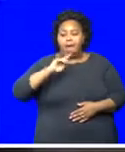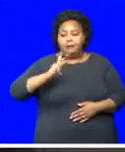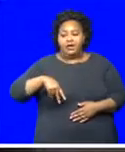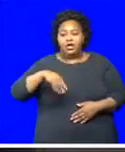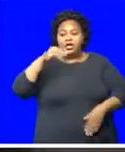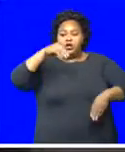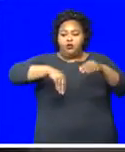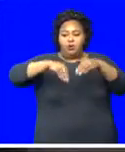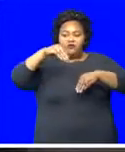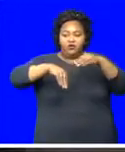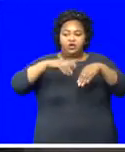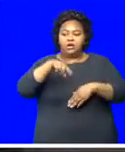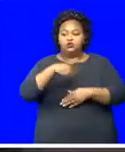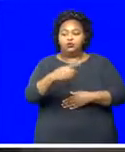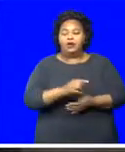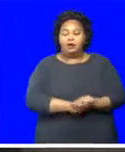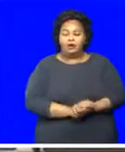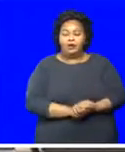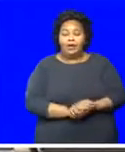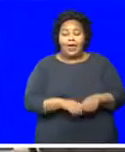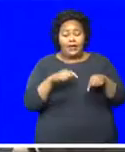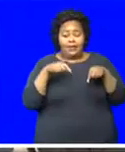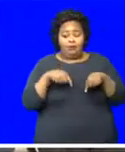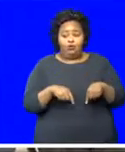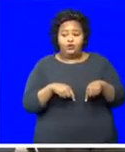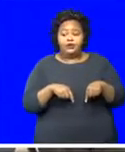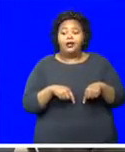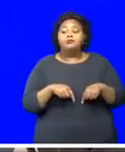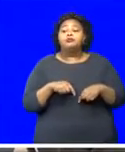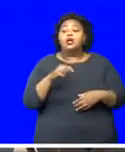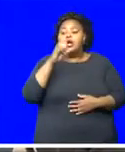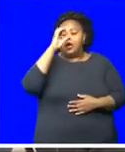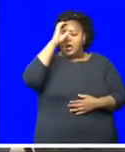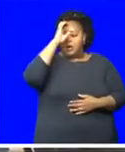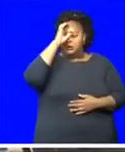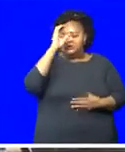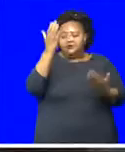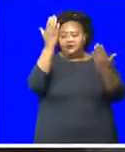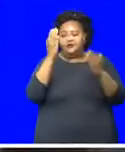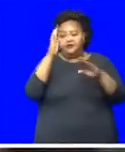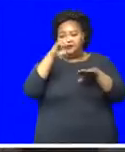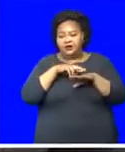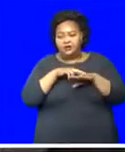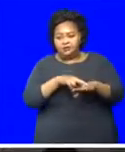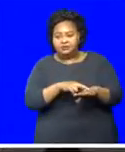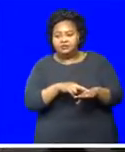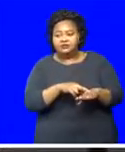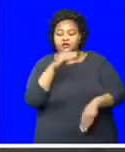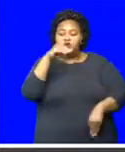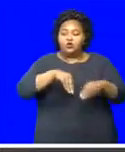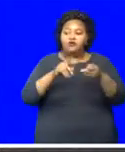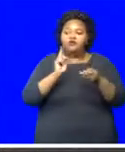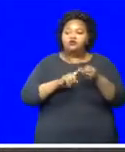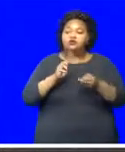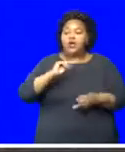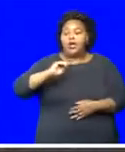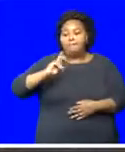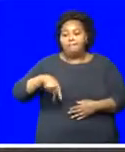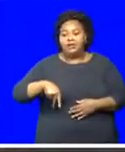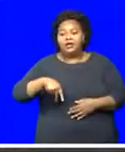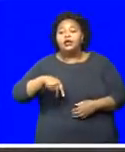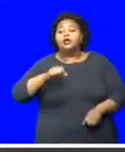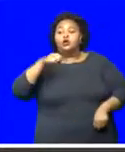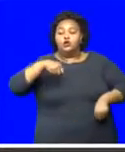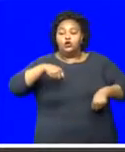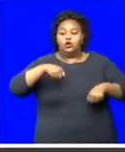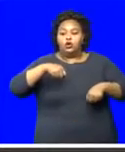Lomuhla lichubekile lukhetho lokuqala lokuvala tikhala tebucopho nelunga lephalamende emphakathi wasehluthe lusabeni nenkundla